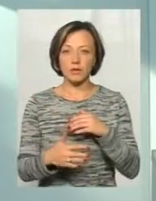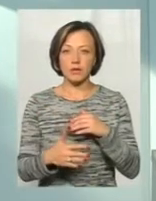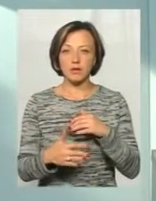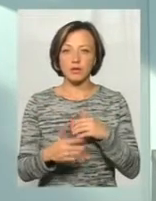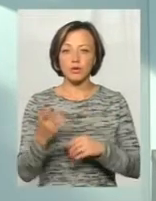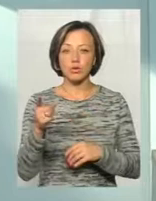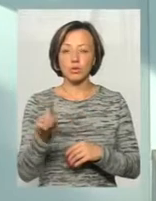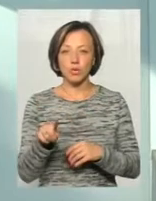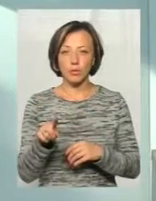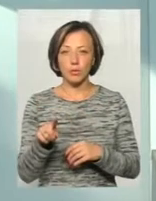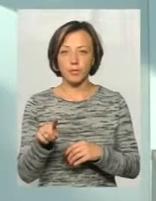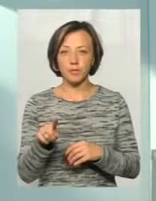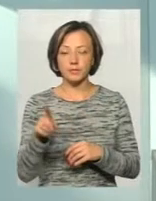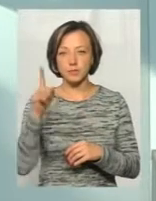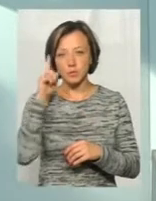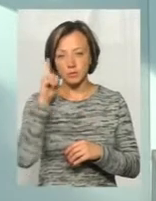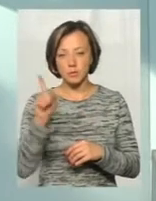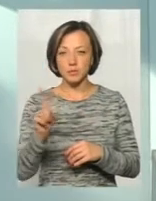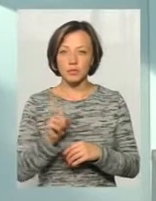то, ну, я думаю, що